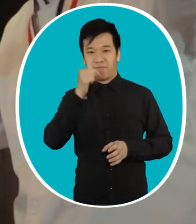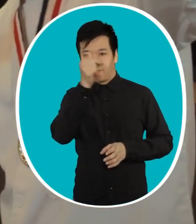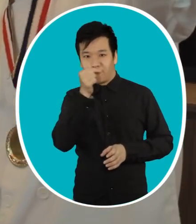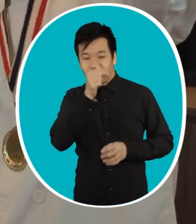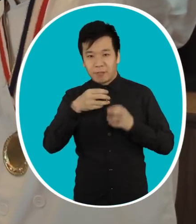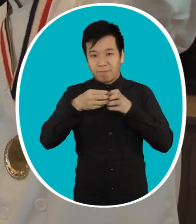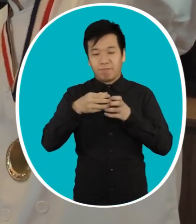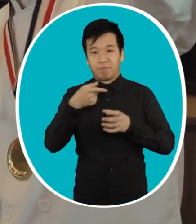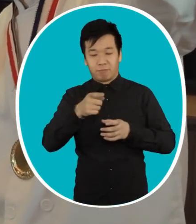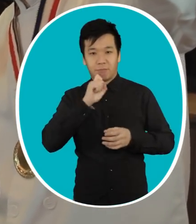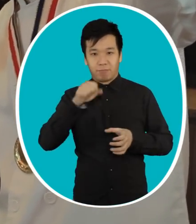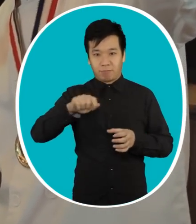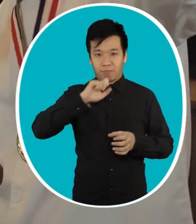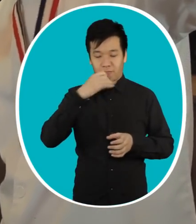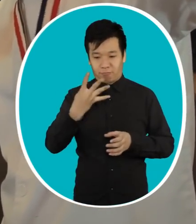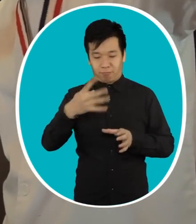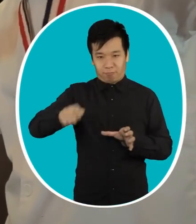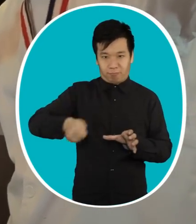油四茶匙。